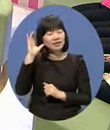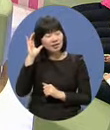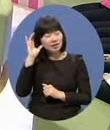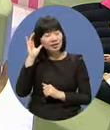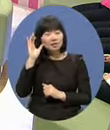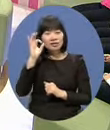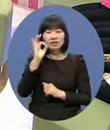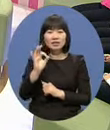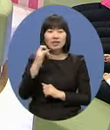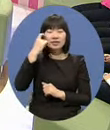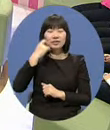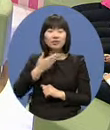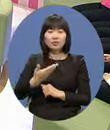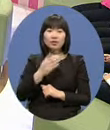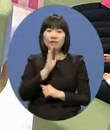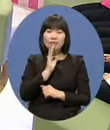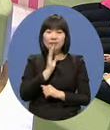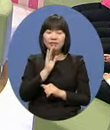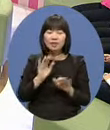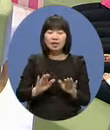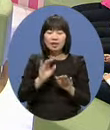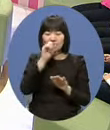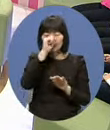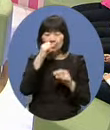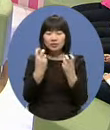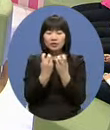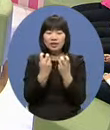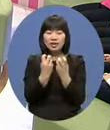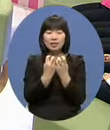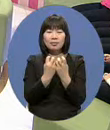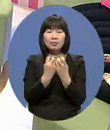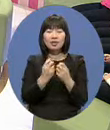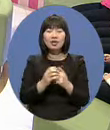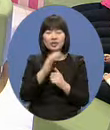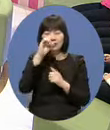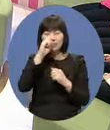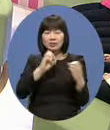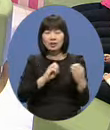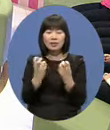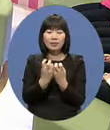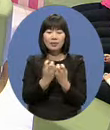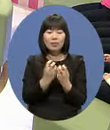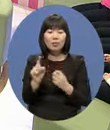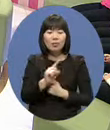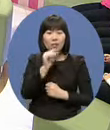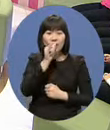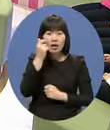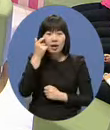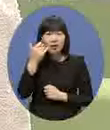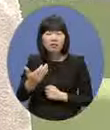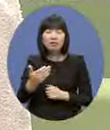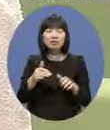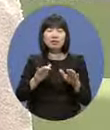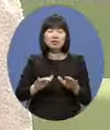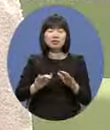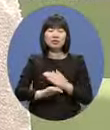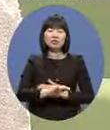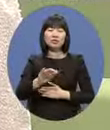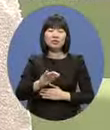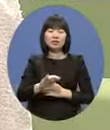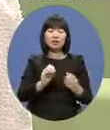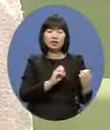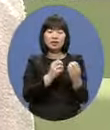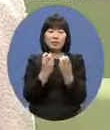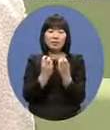줘야겠네요 선생님 그러면 이제 좋은 대화법 좋은 대화 방법은 어떤게 있을까요 어 그니까 이게 이제 우리가 그